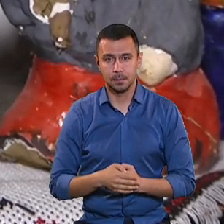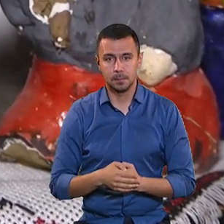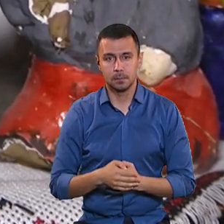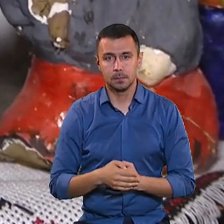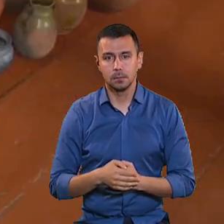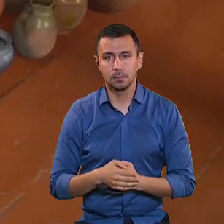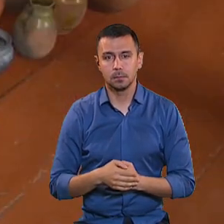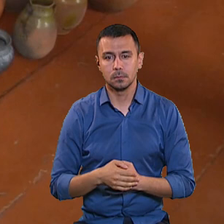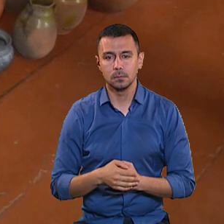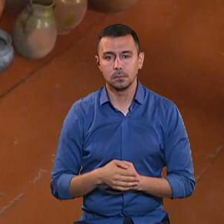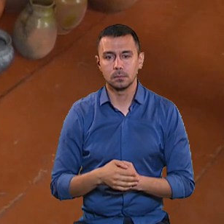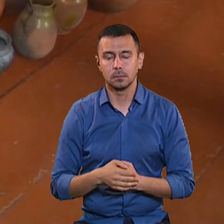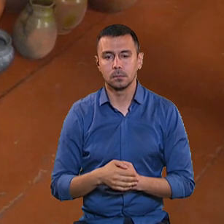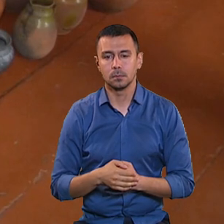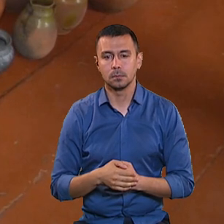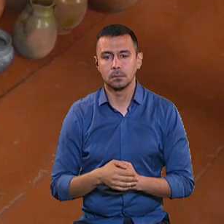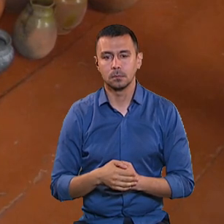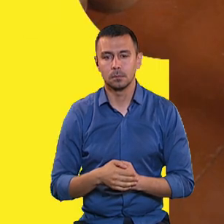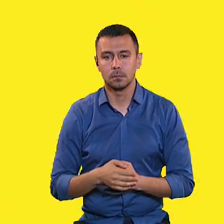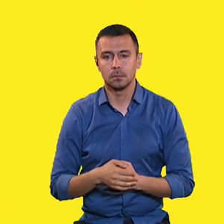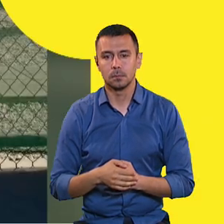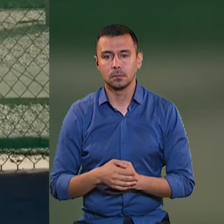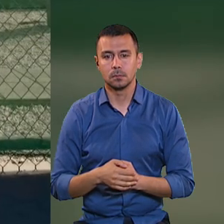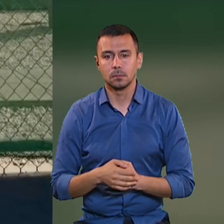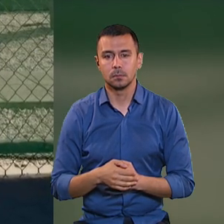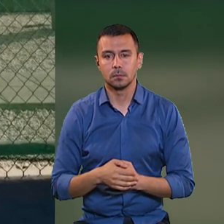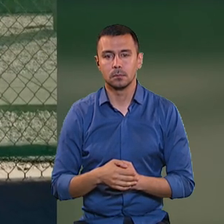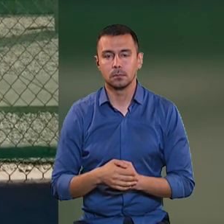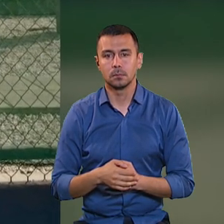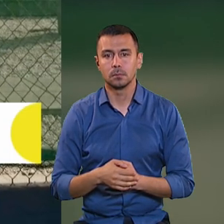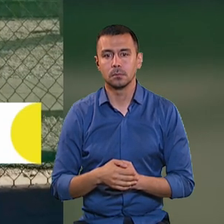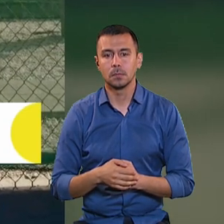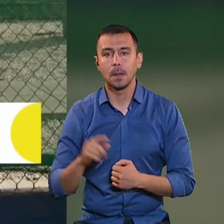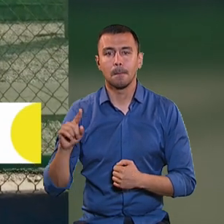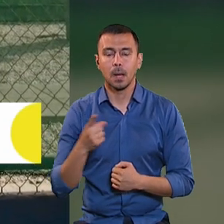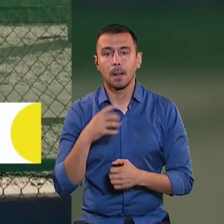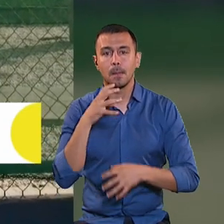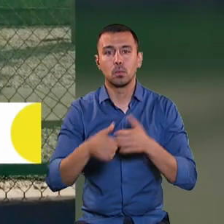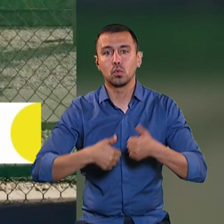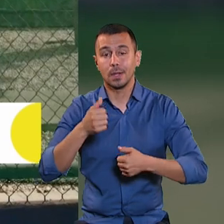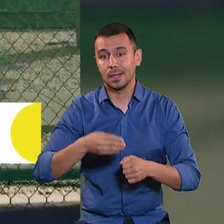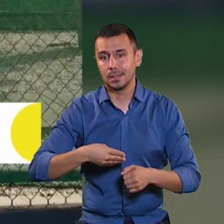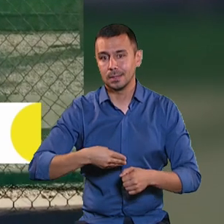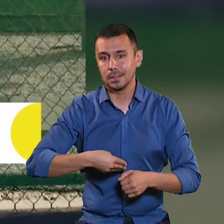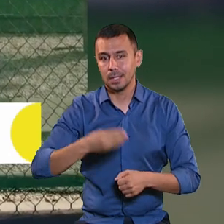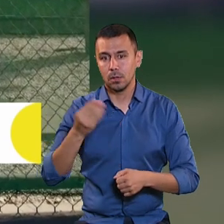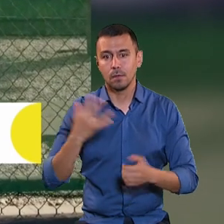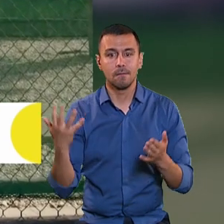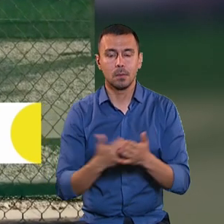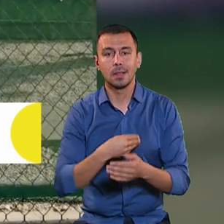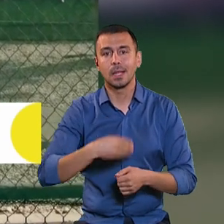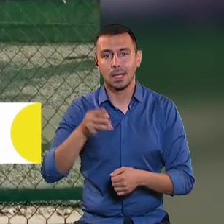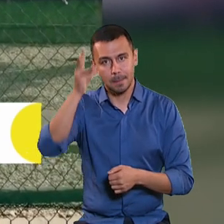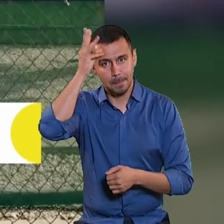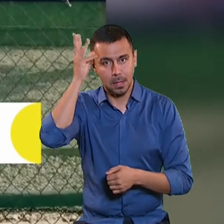Олександр горішевський суспільна новини Хмельниччина першість на міжнародному турнірі з тенісу jже1 виборов тенісист з